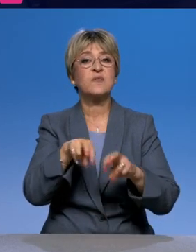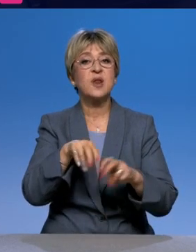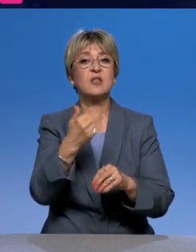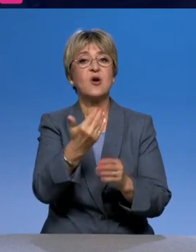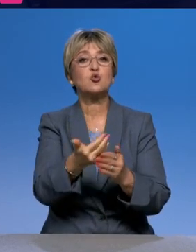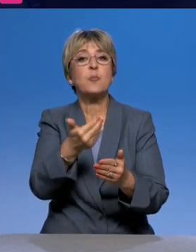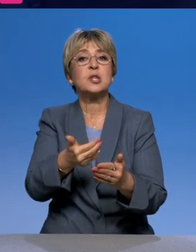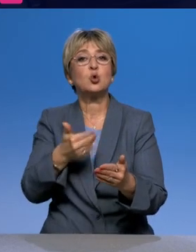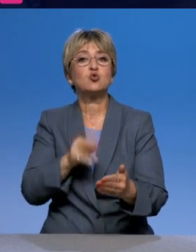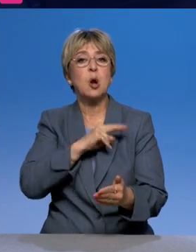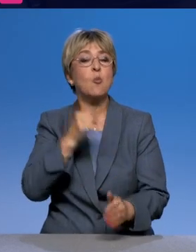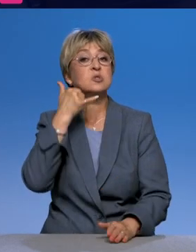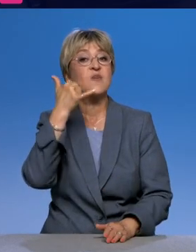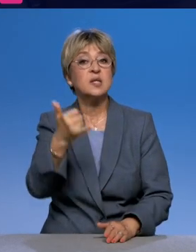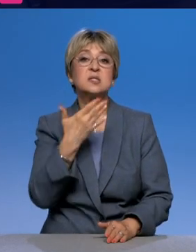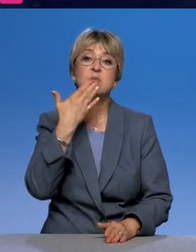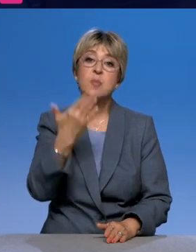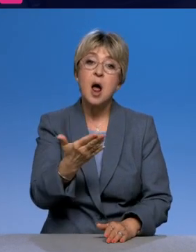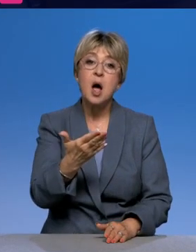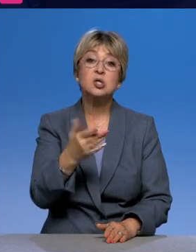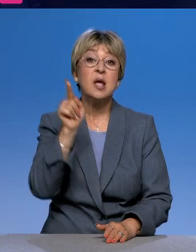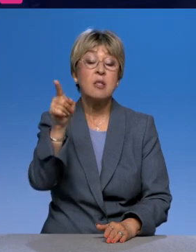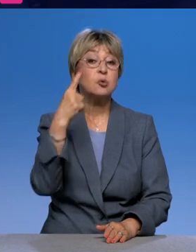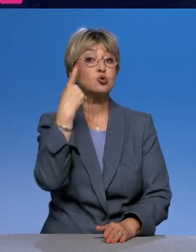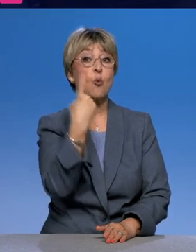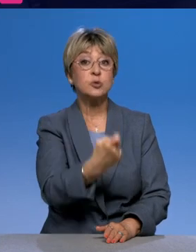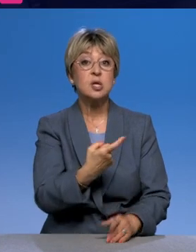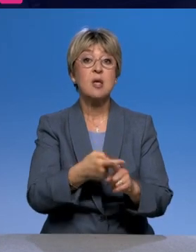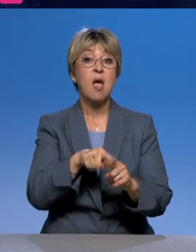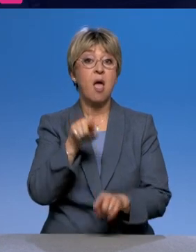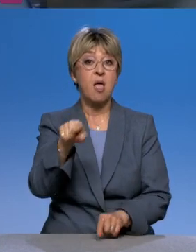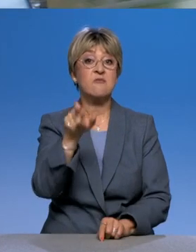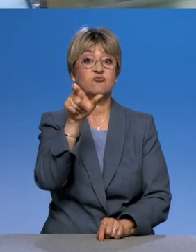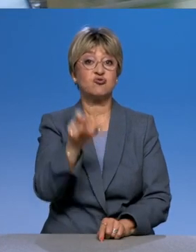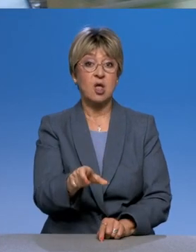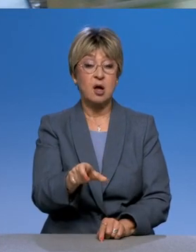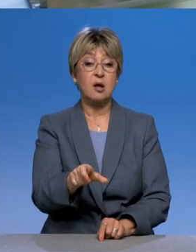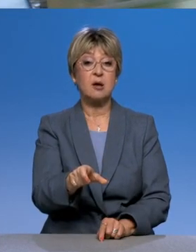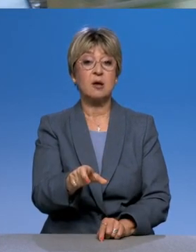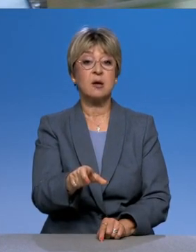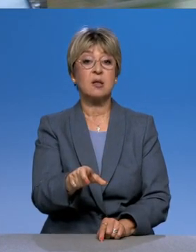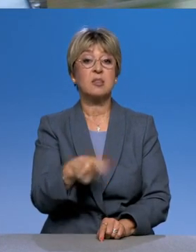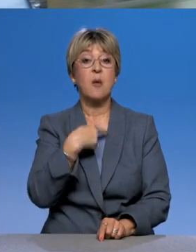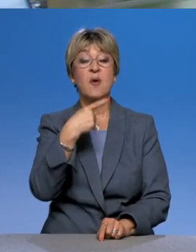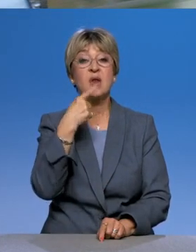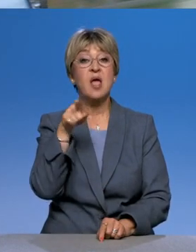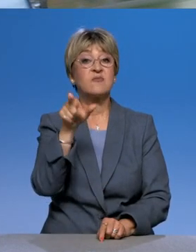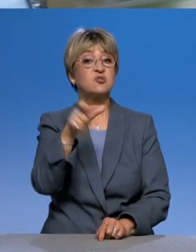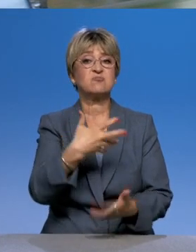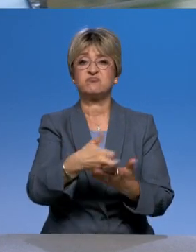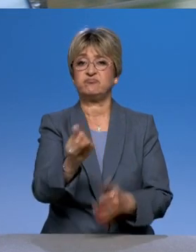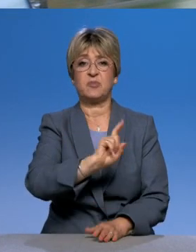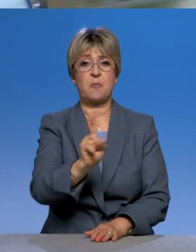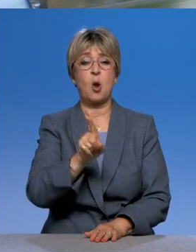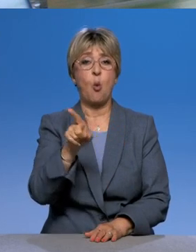конечно, звонит и спрашивает. Вот оттуда раздается звонок этого человека. Ну, или когда туда мы звоним, нам говорят, этого человека не бережите,